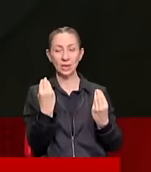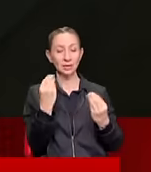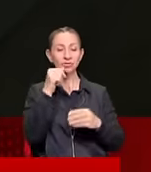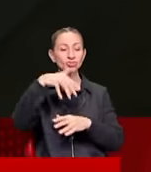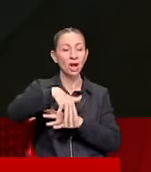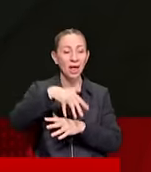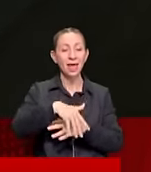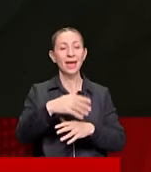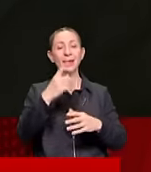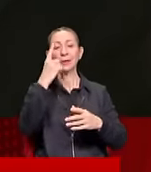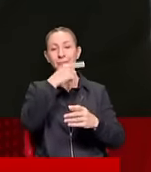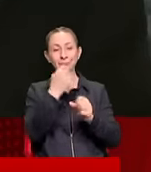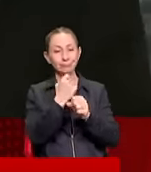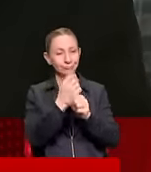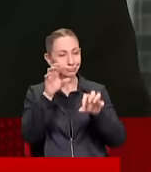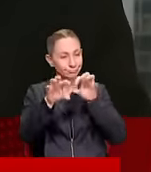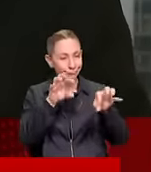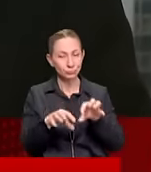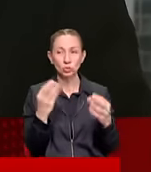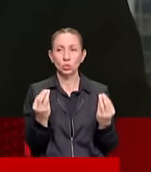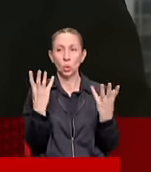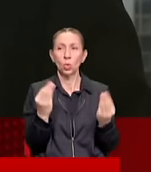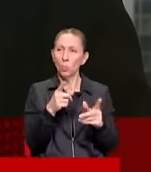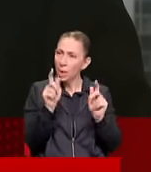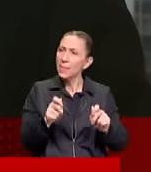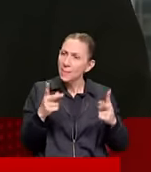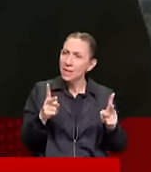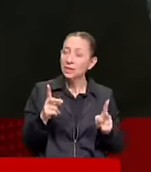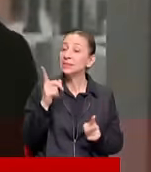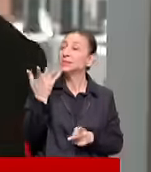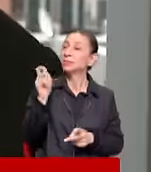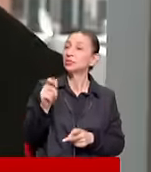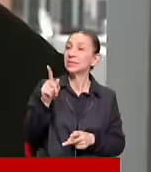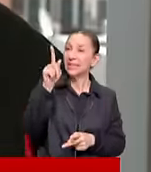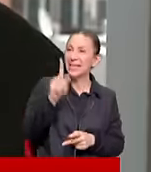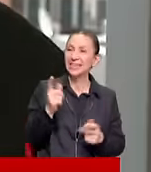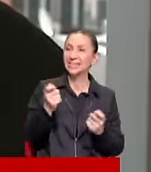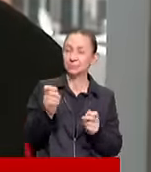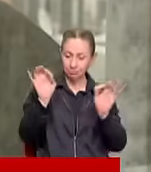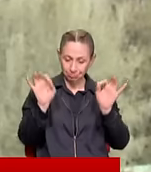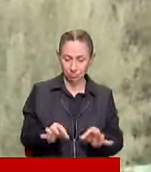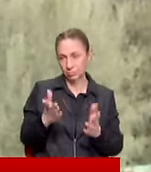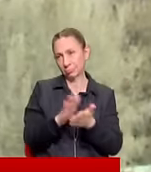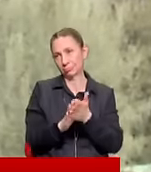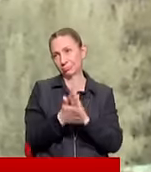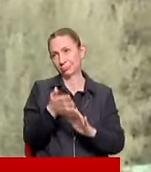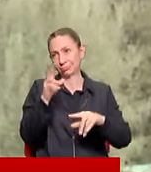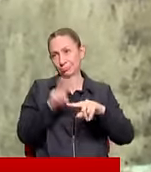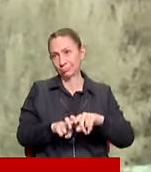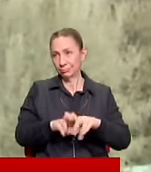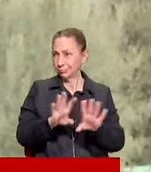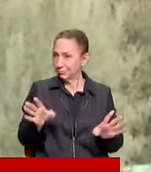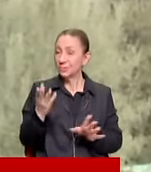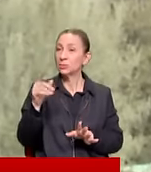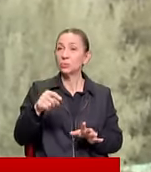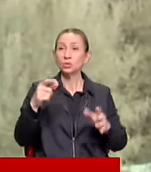bulunayım. Daha güzel bir ilçemiz olsun görselli aslında. Bunlar yapılabilir. Peki siz ne yapacaksınız? Şimdi ilk iş geldiğiniz artık böyle koltuğu i̇lk da devraldınız.